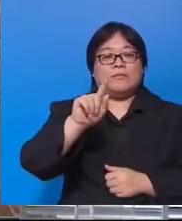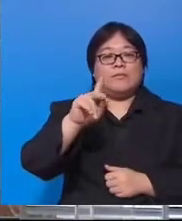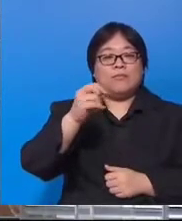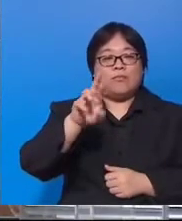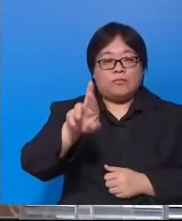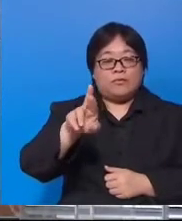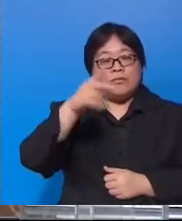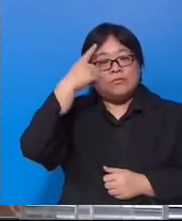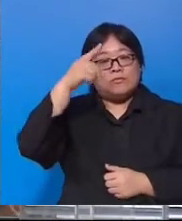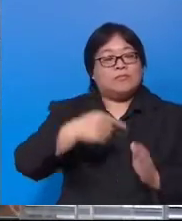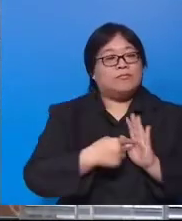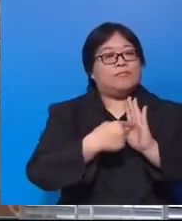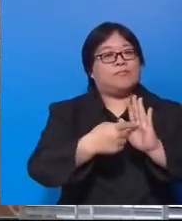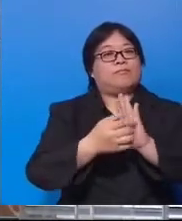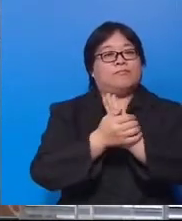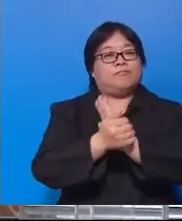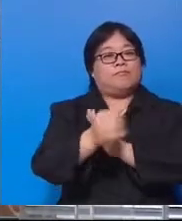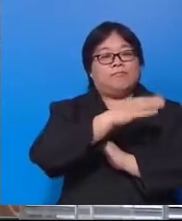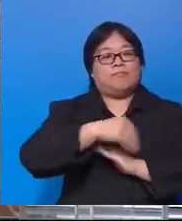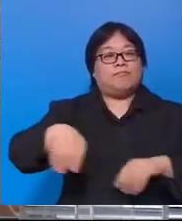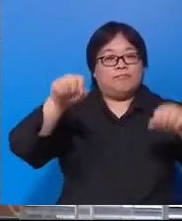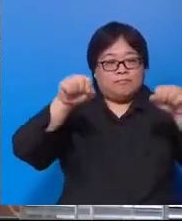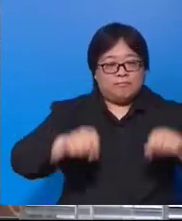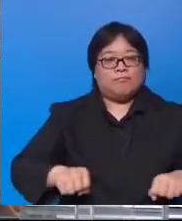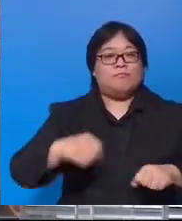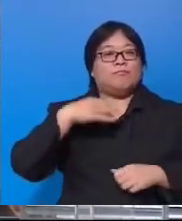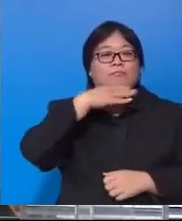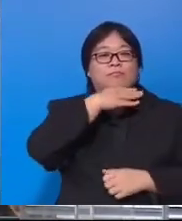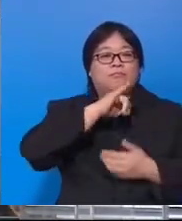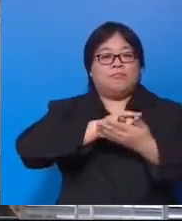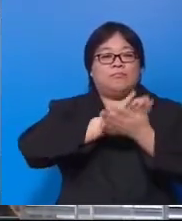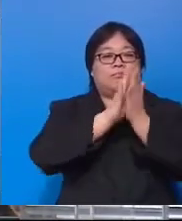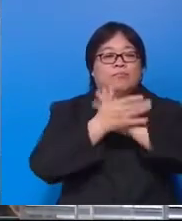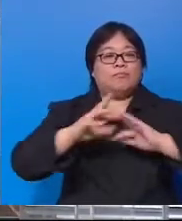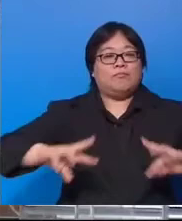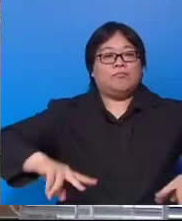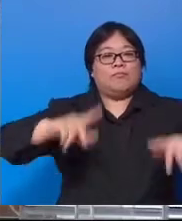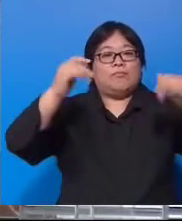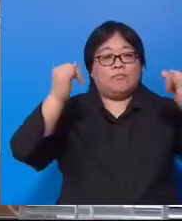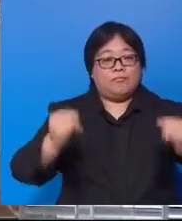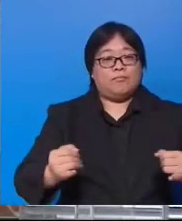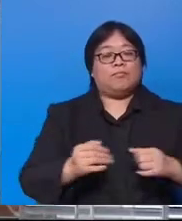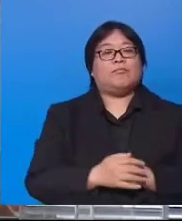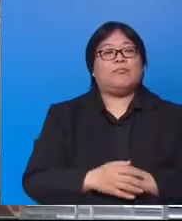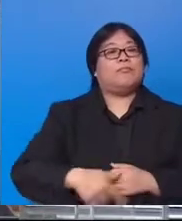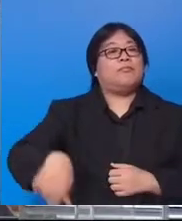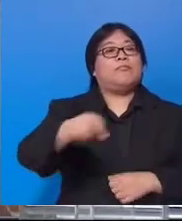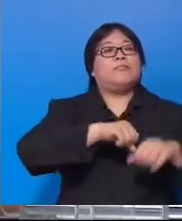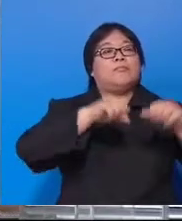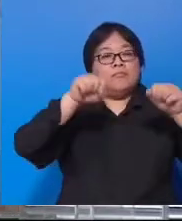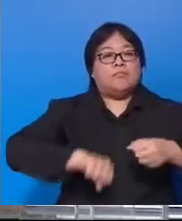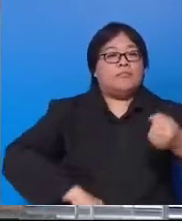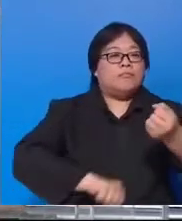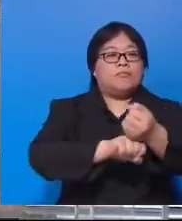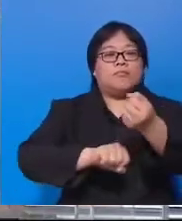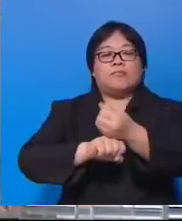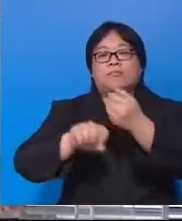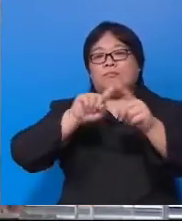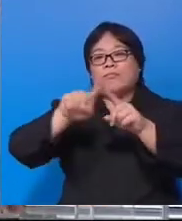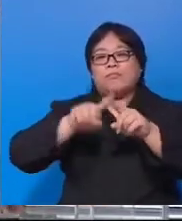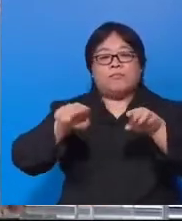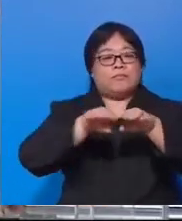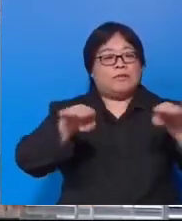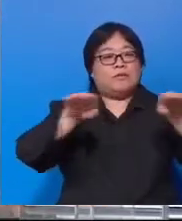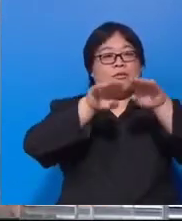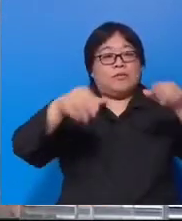untuk menyelahkan bakat dan potensi belia sebagai modal insan agar berkeupayaan menyumbang di semua peringkat